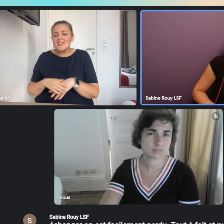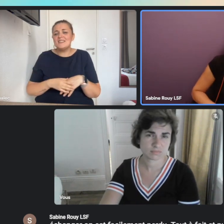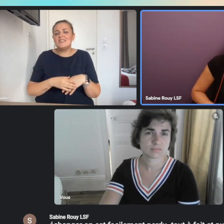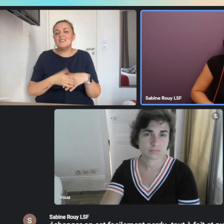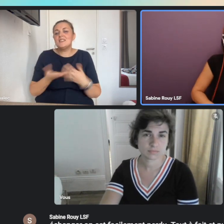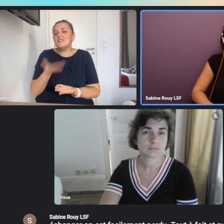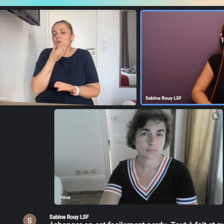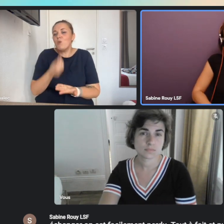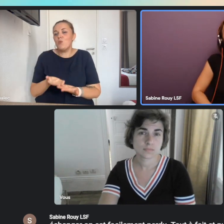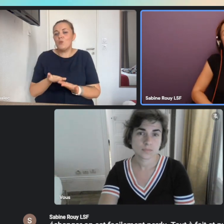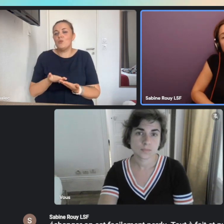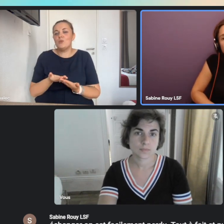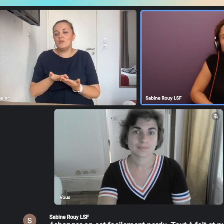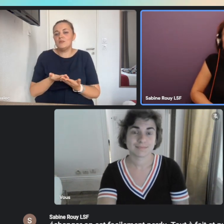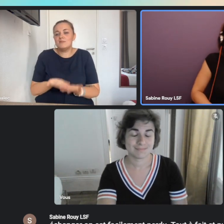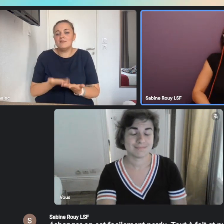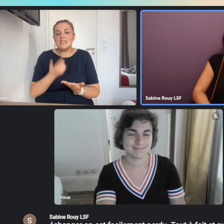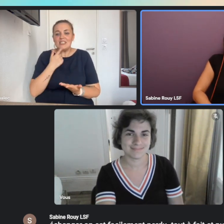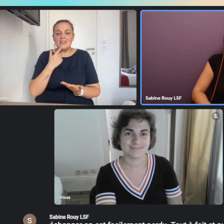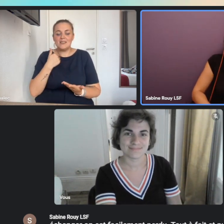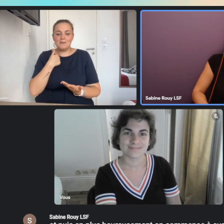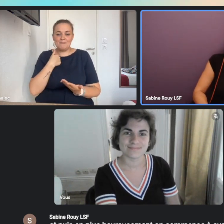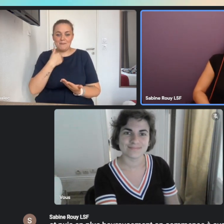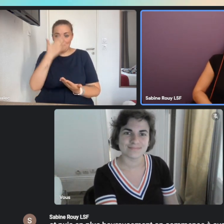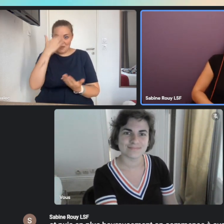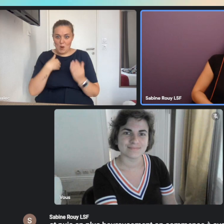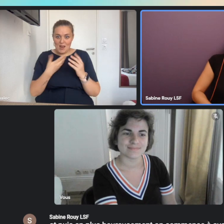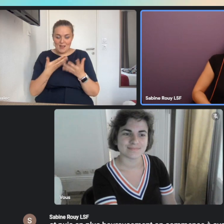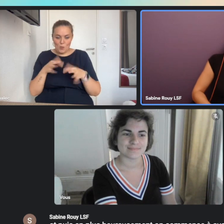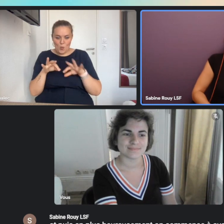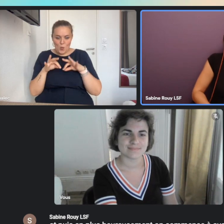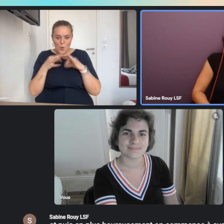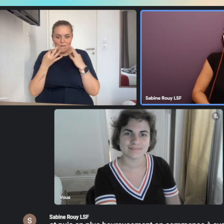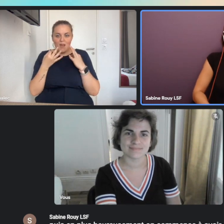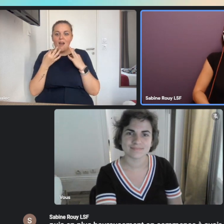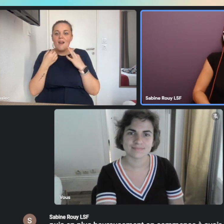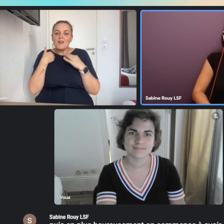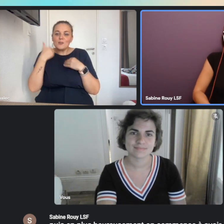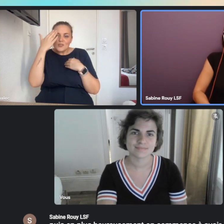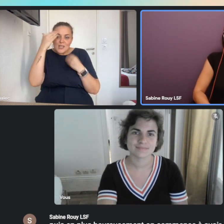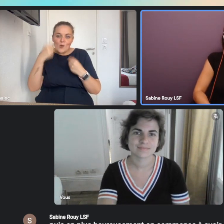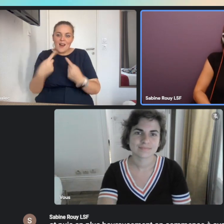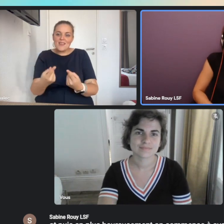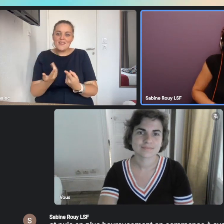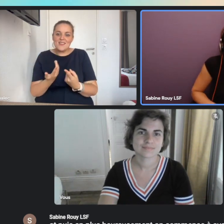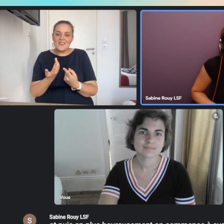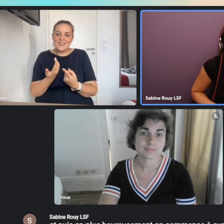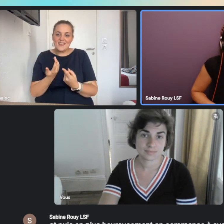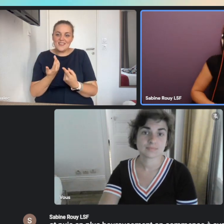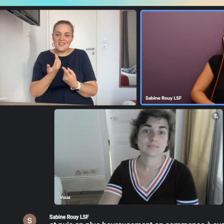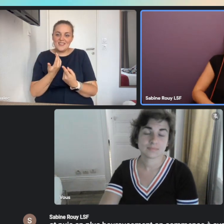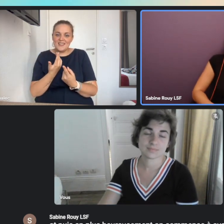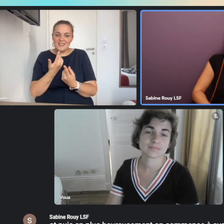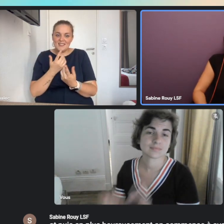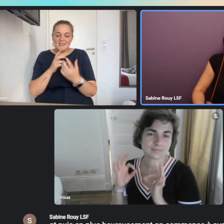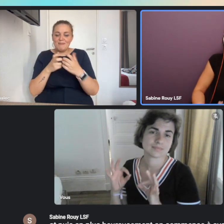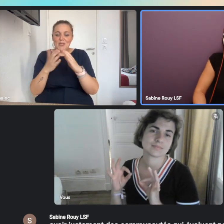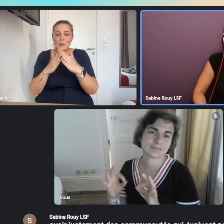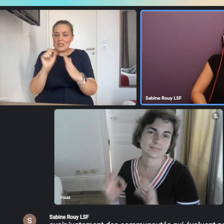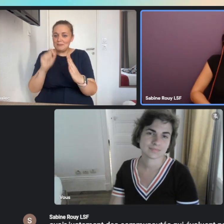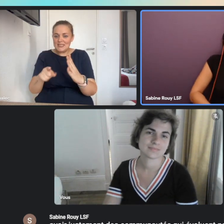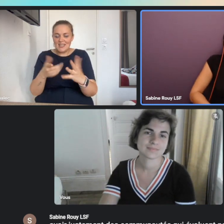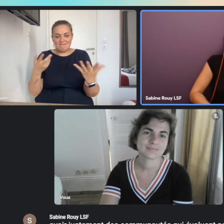les communautés sourdes, et ça, c'est beau. Ça veut dire que moi, je sais où aller,